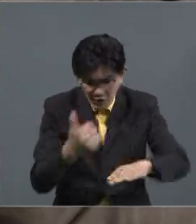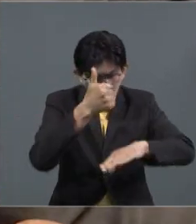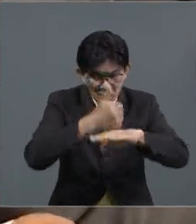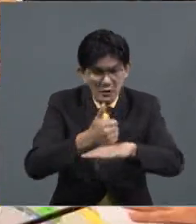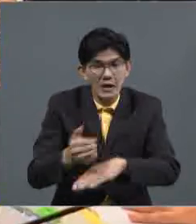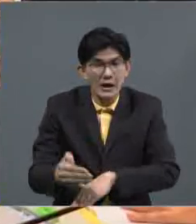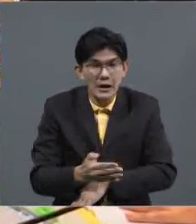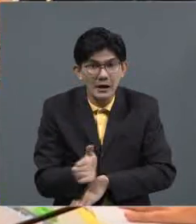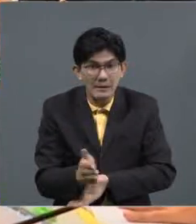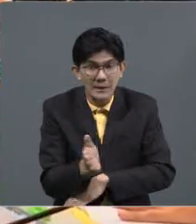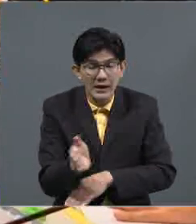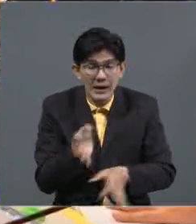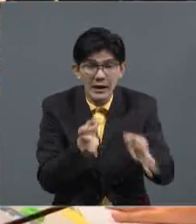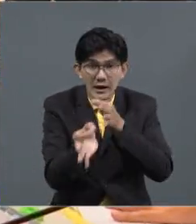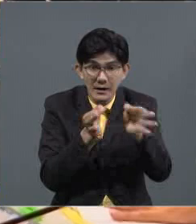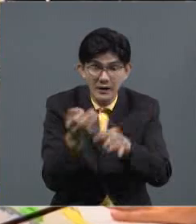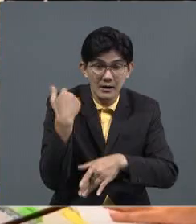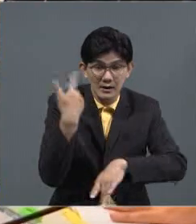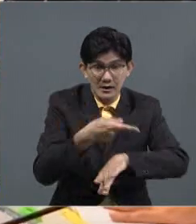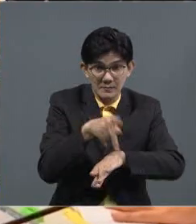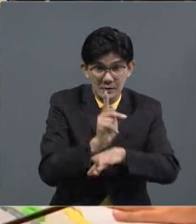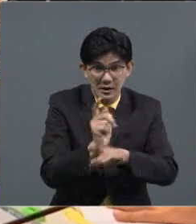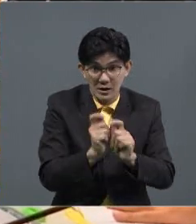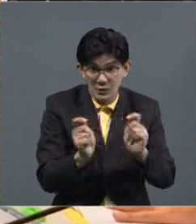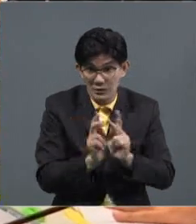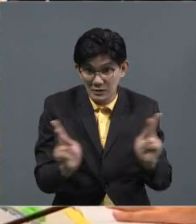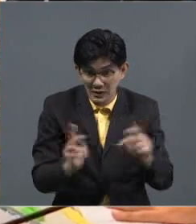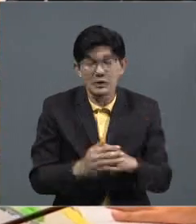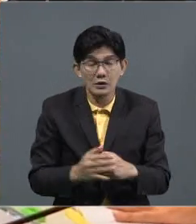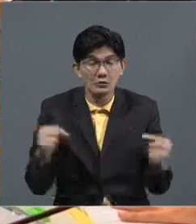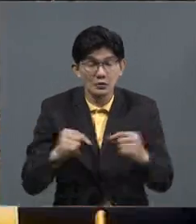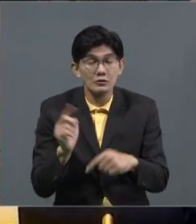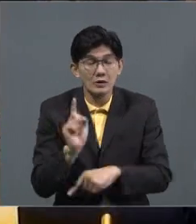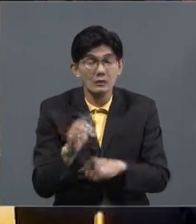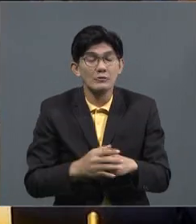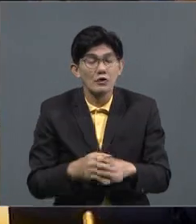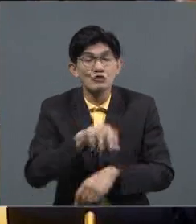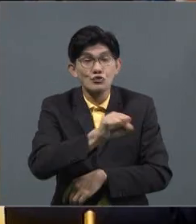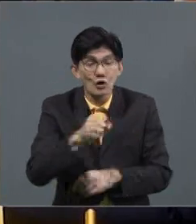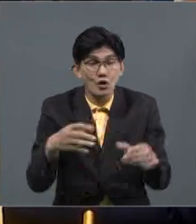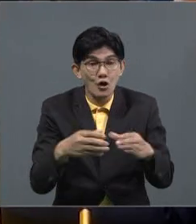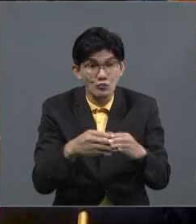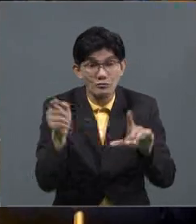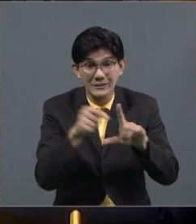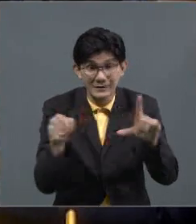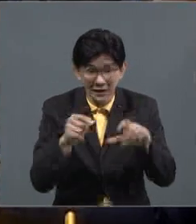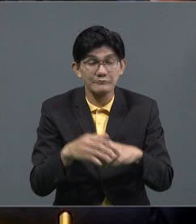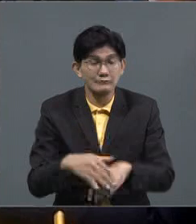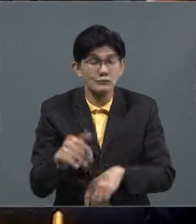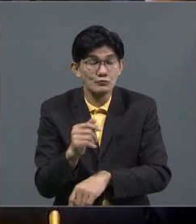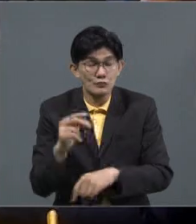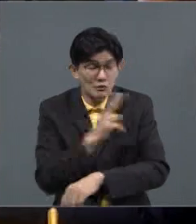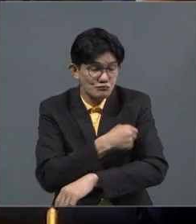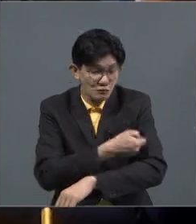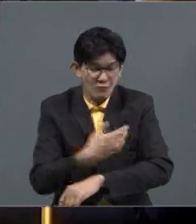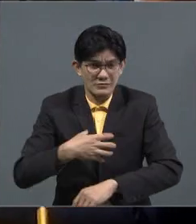าชี้แจงด้วยนะครับซึ่งประธานคณะอนุกรรมการก็คือหมอวาโยอัศวรุ่งเรืองส.ส.พรรคก้าวไกลฮะบอกว่าต้องการความชัดเจ